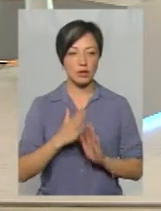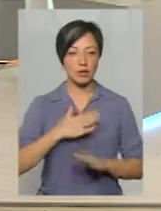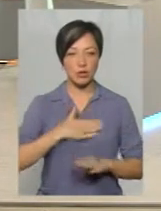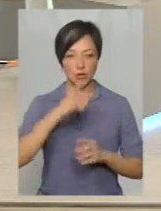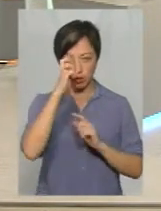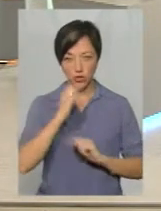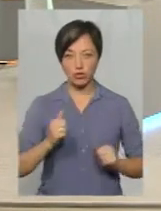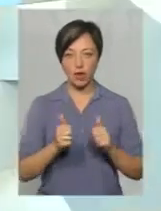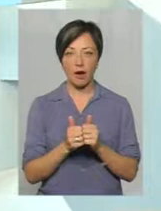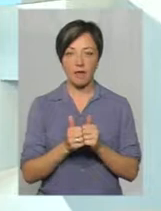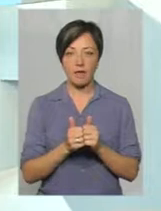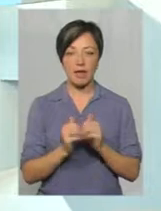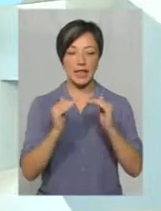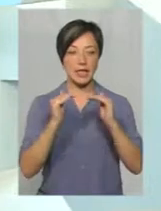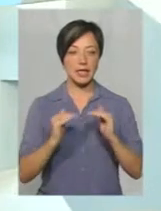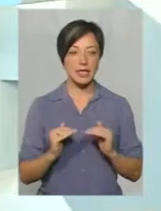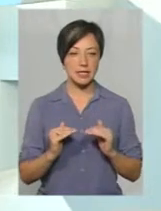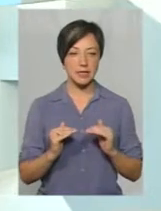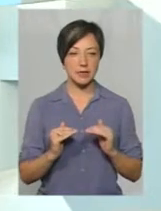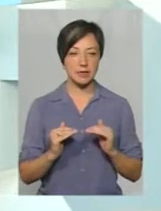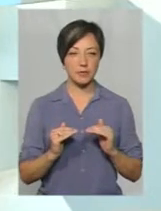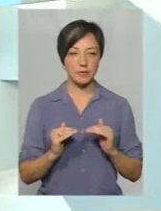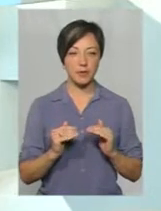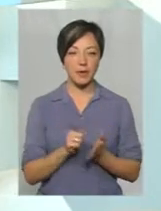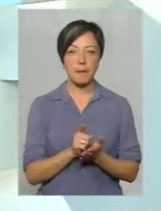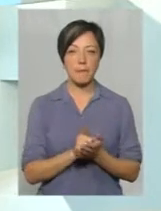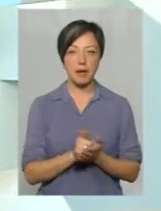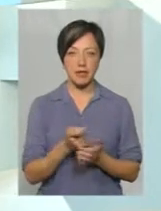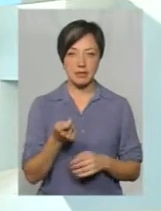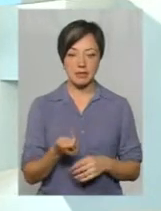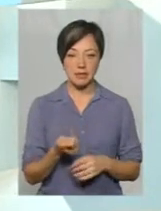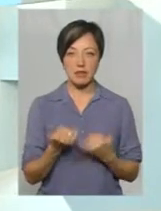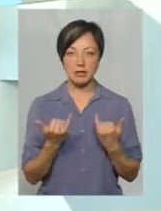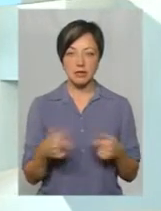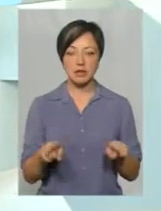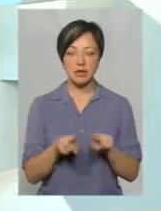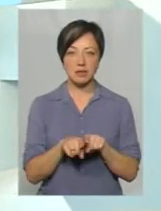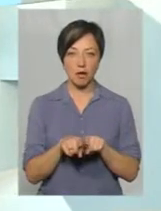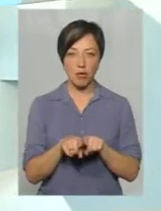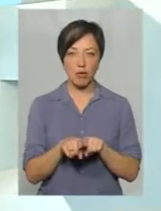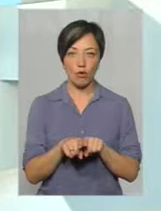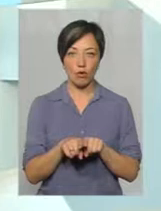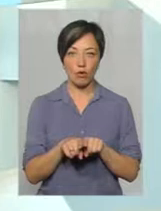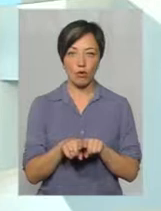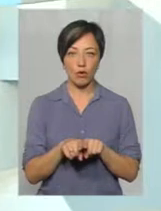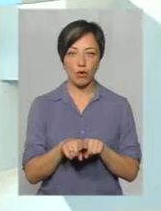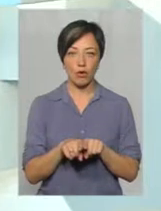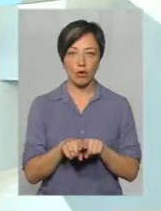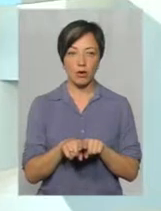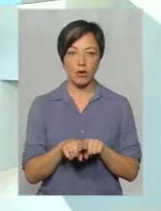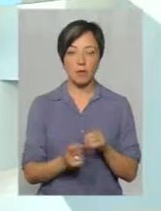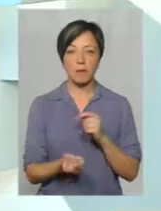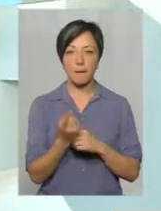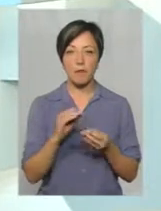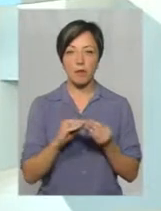державі. Низькі пенсії. Зараз так само випливає ця проблема